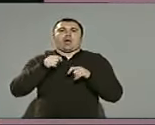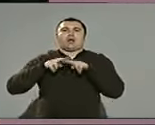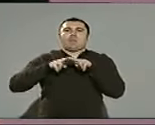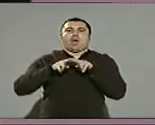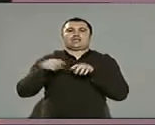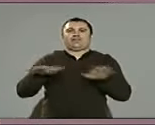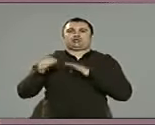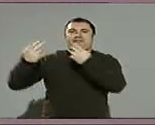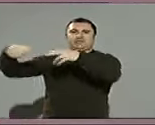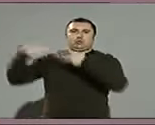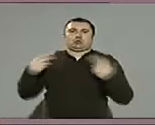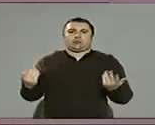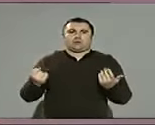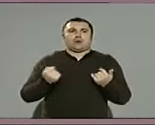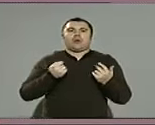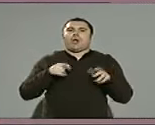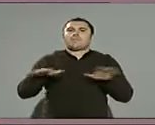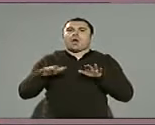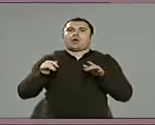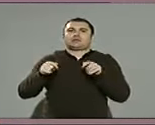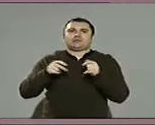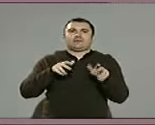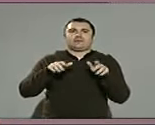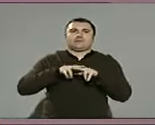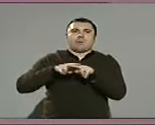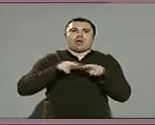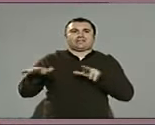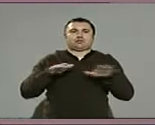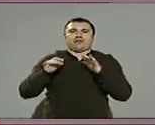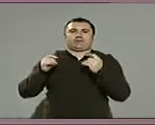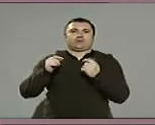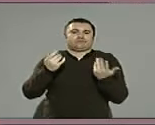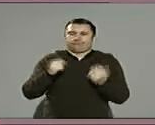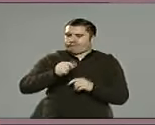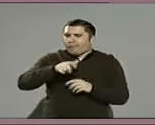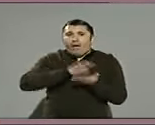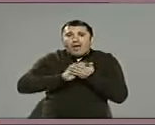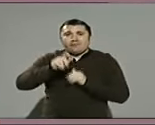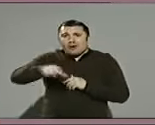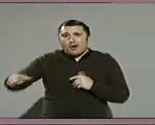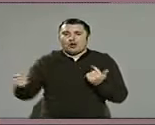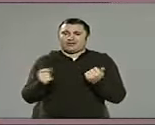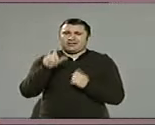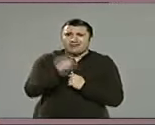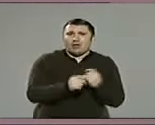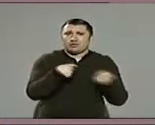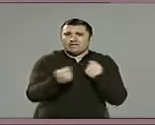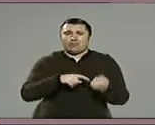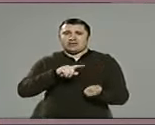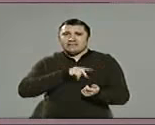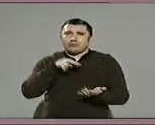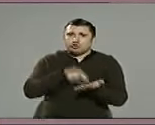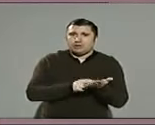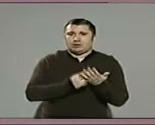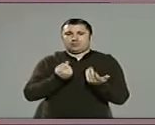die Marktwirtschaft der kleinen Leute. Die soziale Marktwirtschaft ist die für die einfachen Leute, für die kleinen Unternehmer, für die Selbstständigen, für die Mittelständler, für die